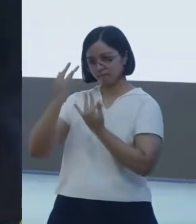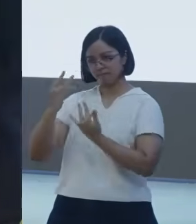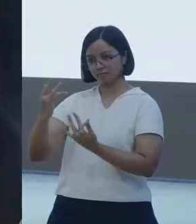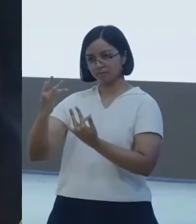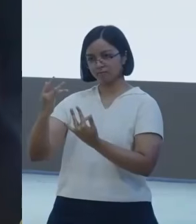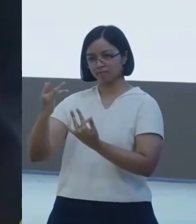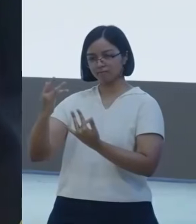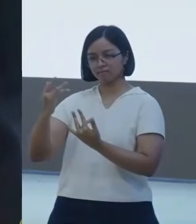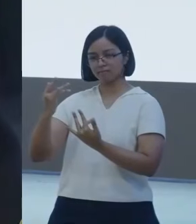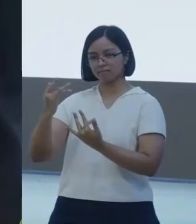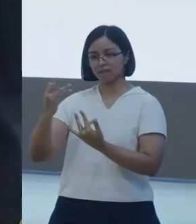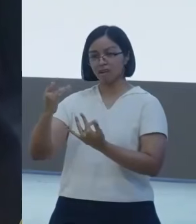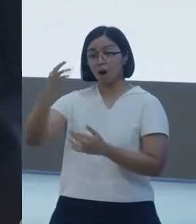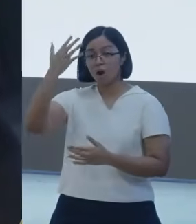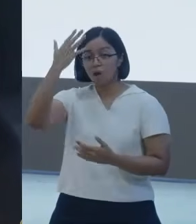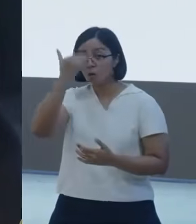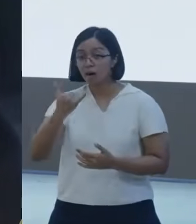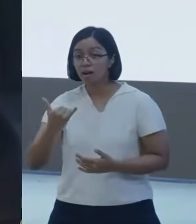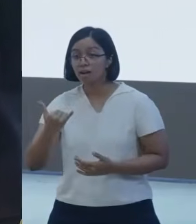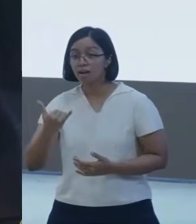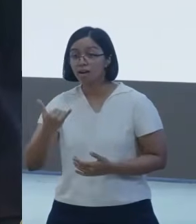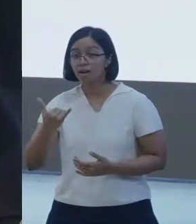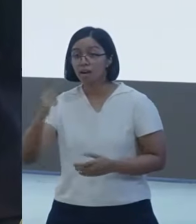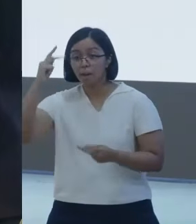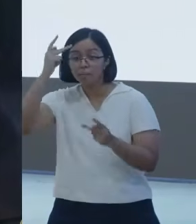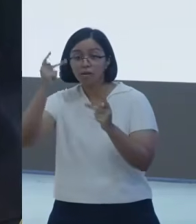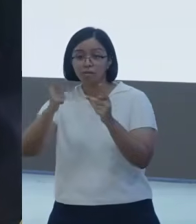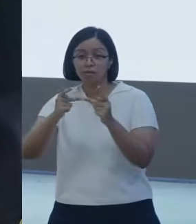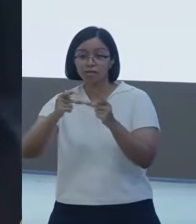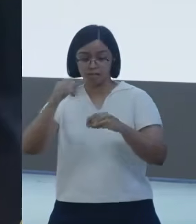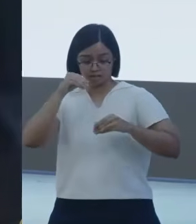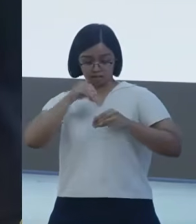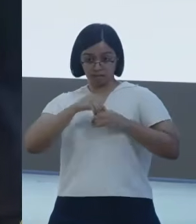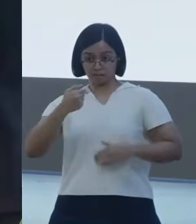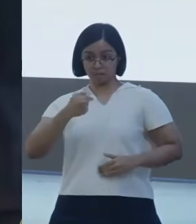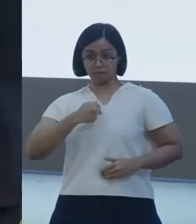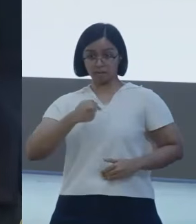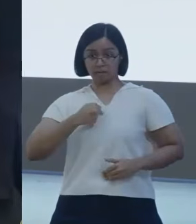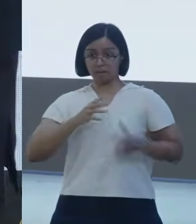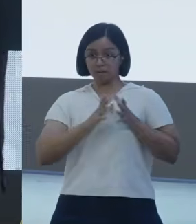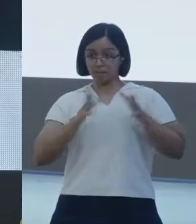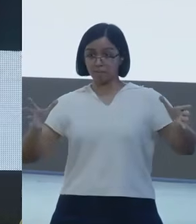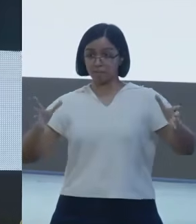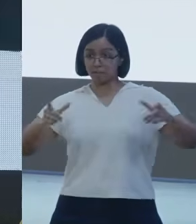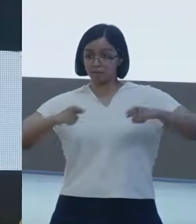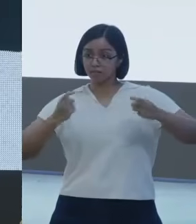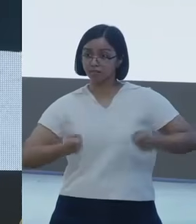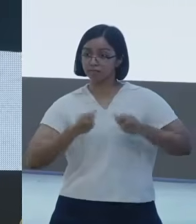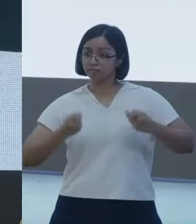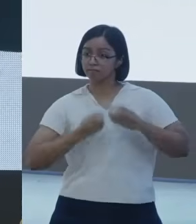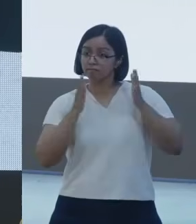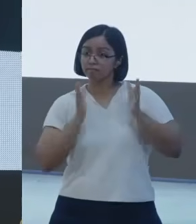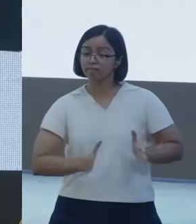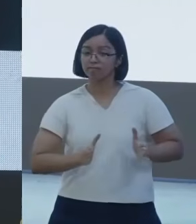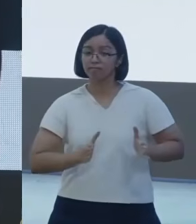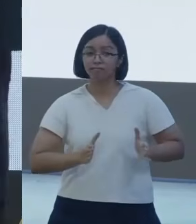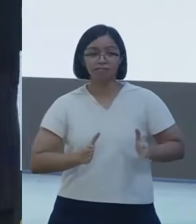Bakit? "For this reason, that in me, as the foremost," pinakadakilang